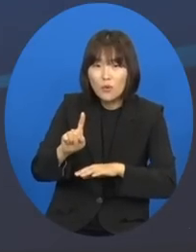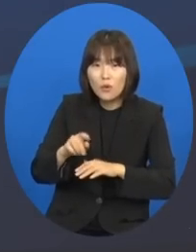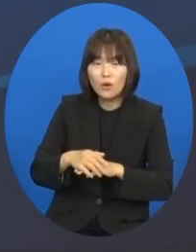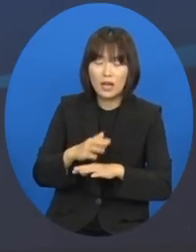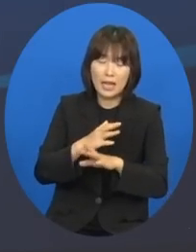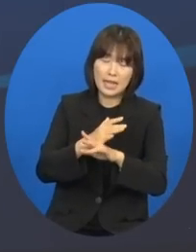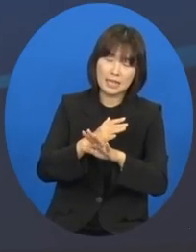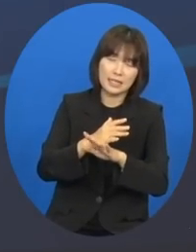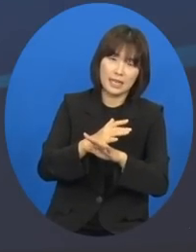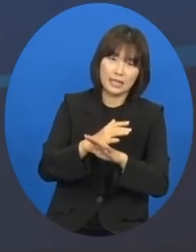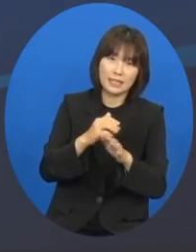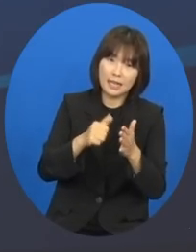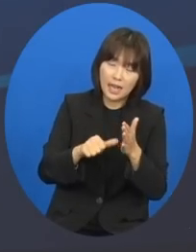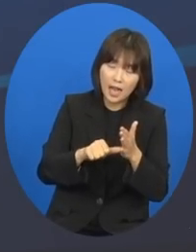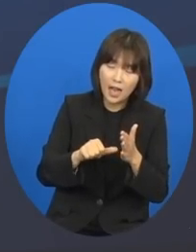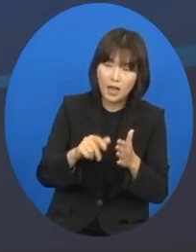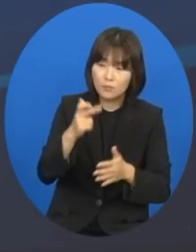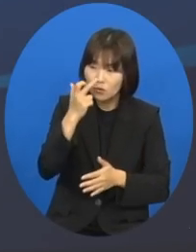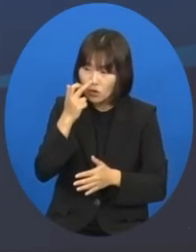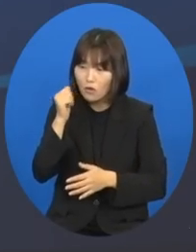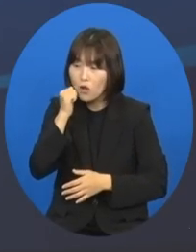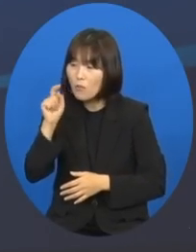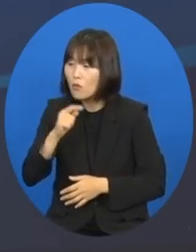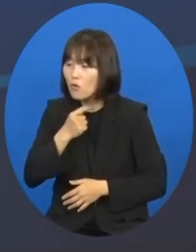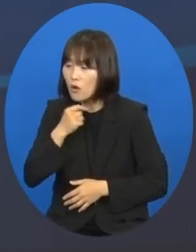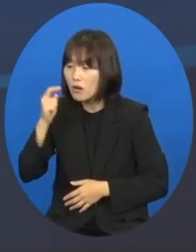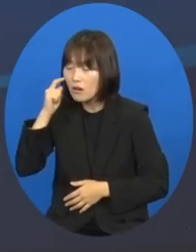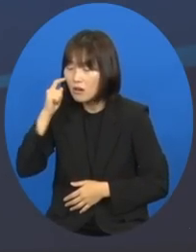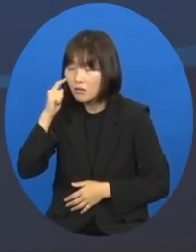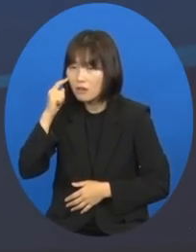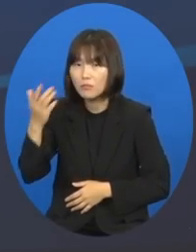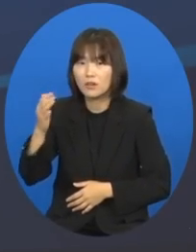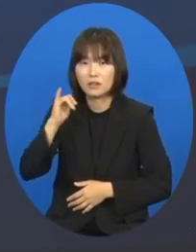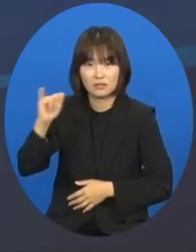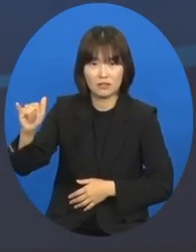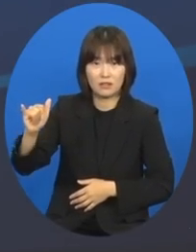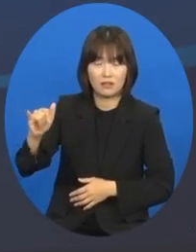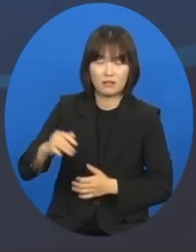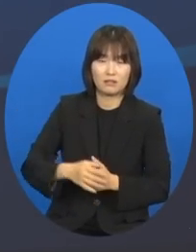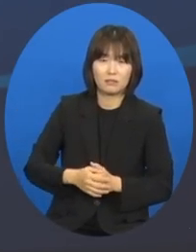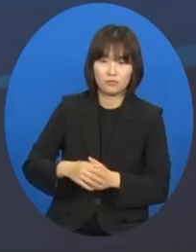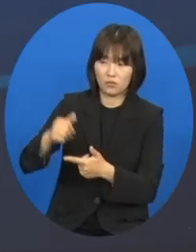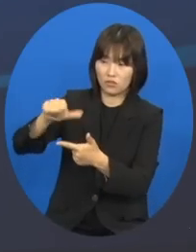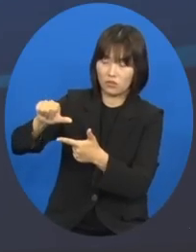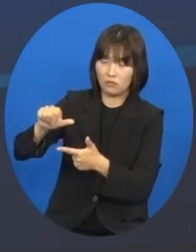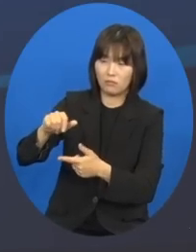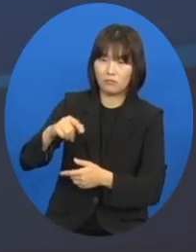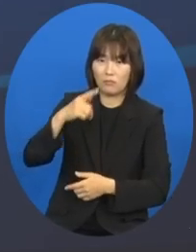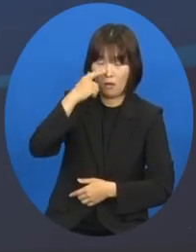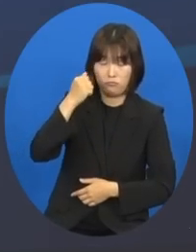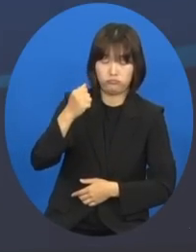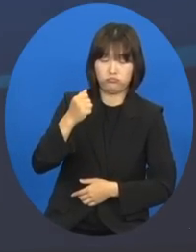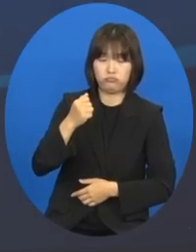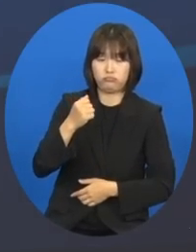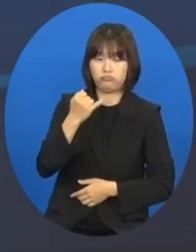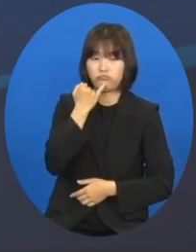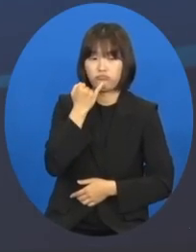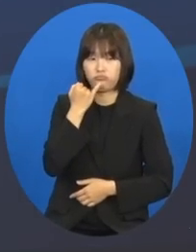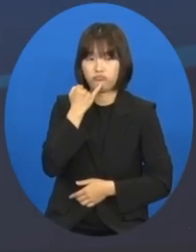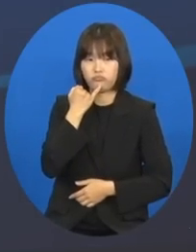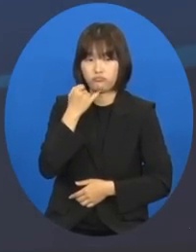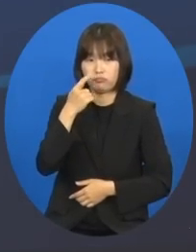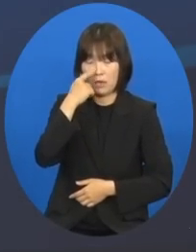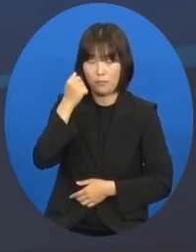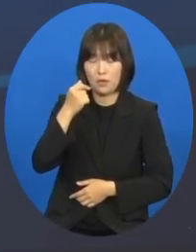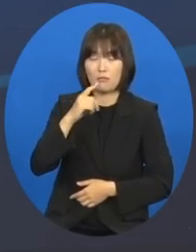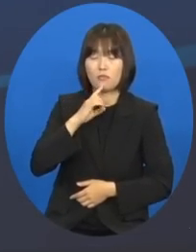뭐 초콜릿 과자 뭐를 원하니 그럼 첫째는요 아빠가 괜찮아요 아빠만 오시면 돼요 도대체 얘가 나이가